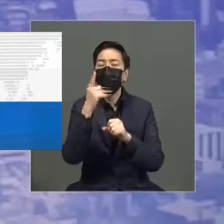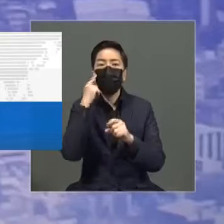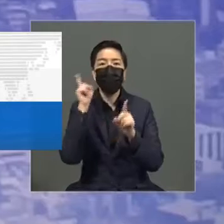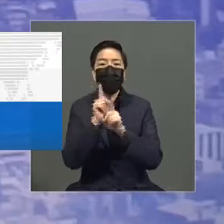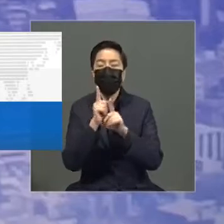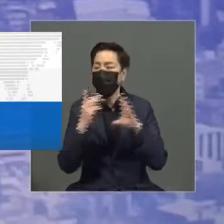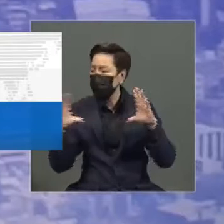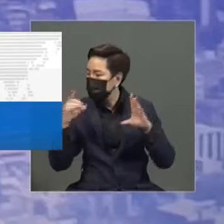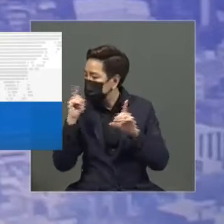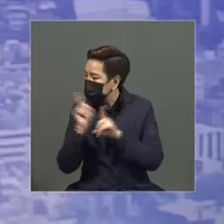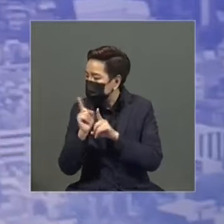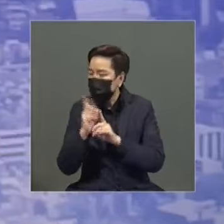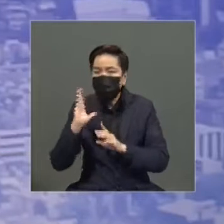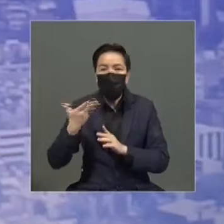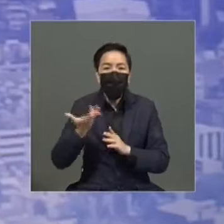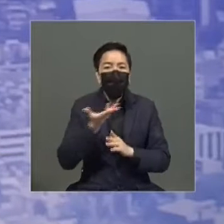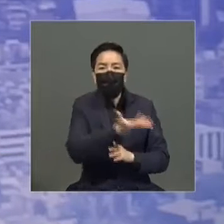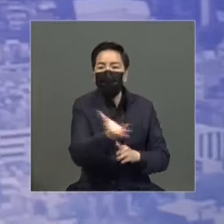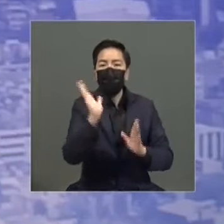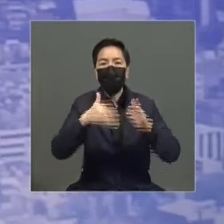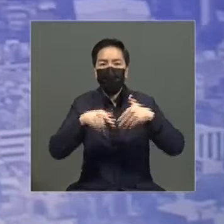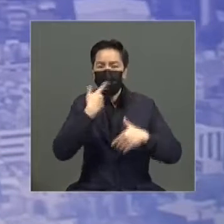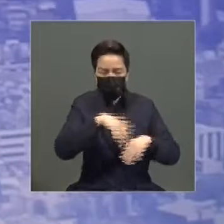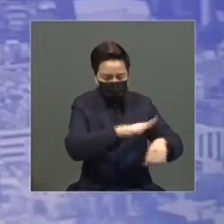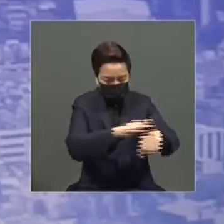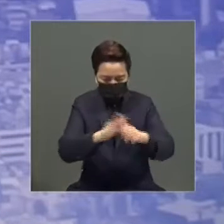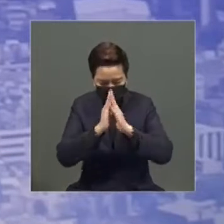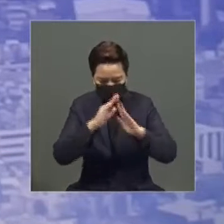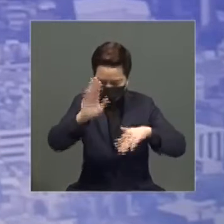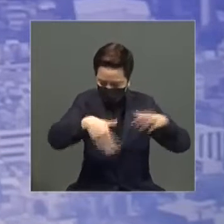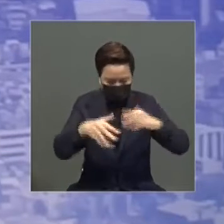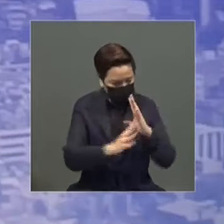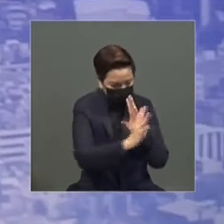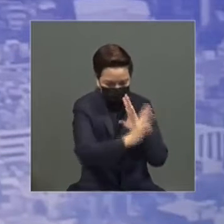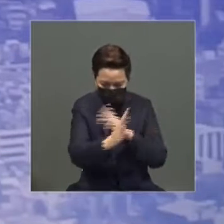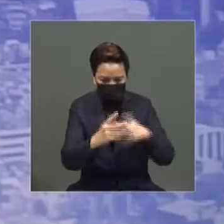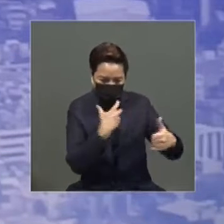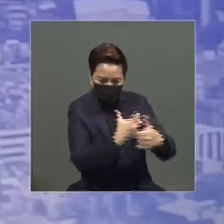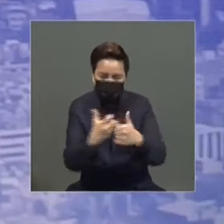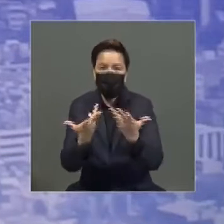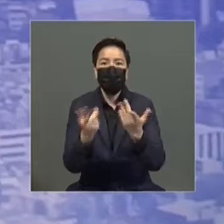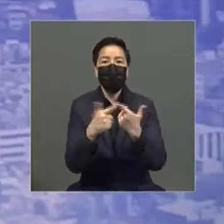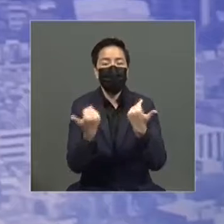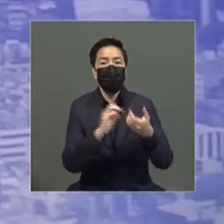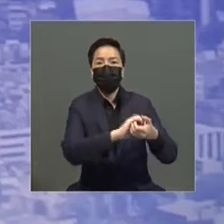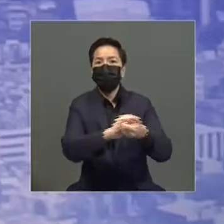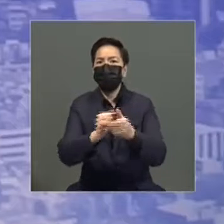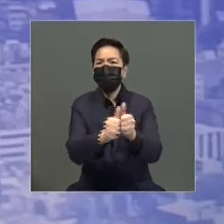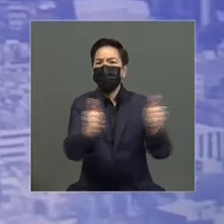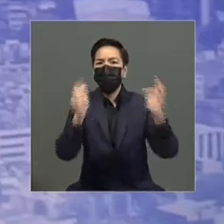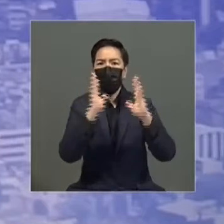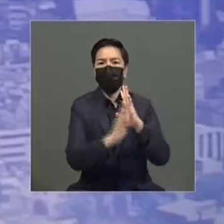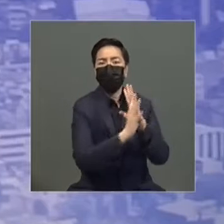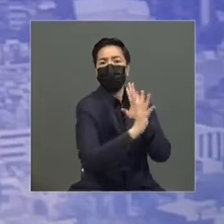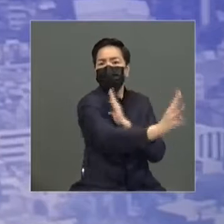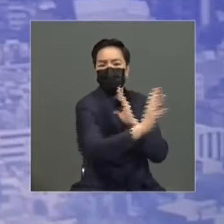การร้องขอให้พี่น้องประชาชนเข้ามาฉีดในระยะหลังนะครับได้รับความร่วมมือเป็นอย่างดีคิ